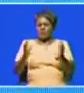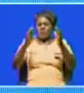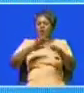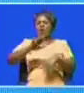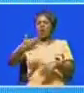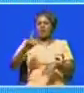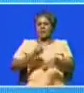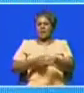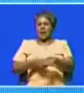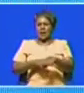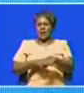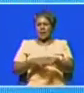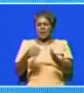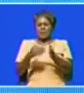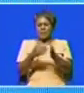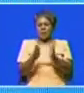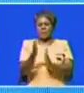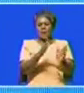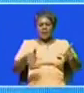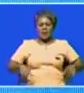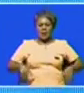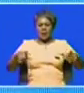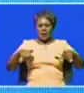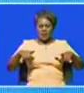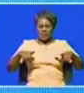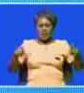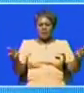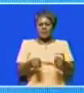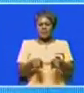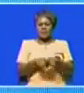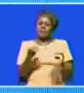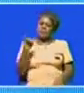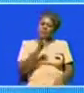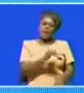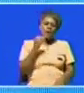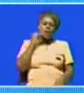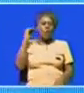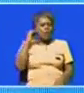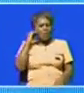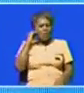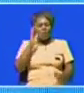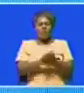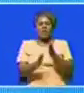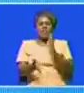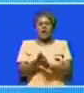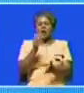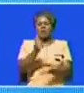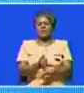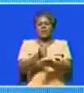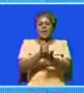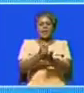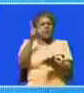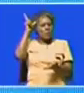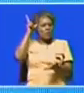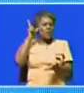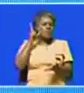mara, hali ambayo imekatiza mipango yake maishani na kulazimika kusalia tu nyumbani bila msaada wowote. Mwanahabari wetu Elvis